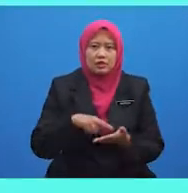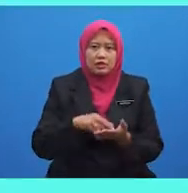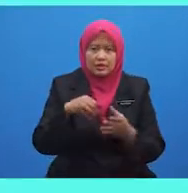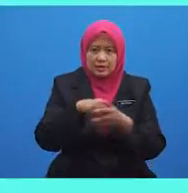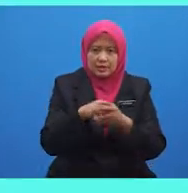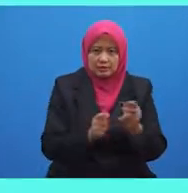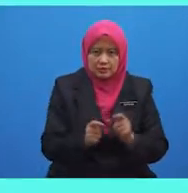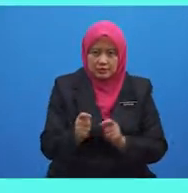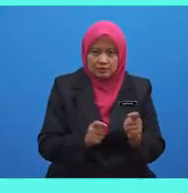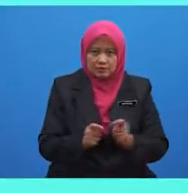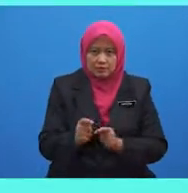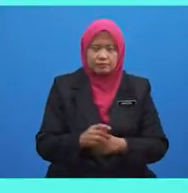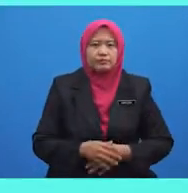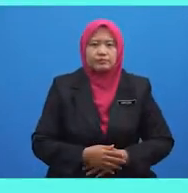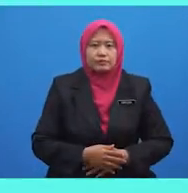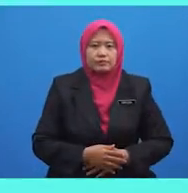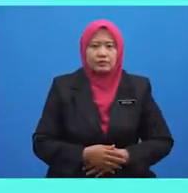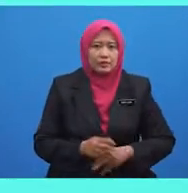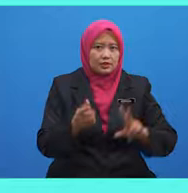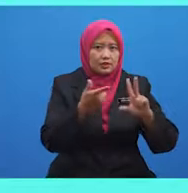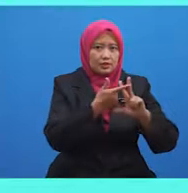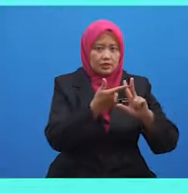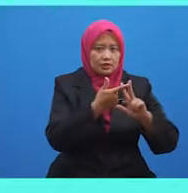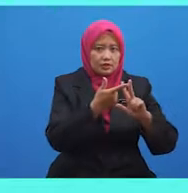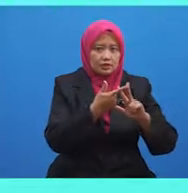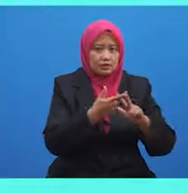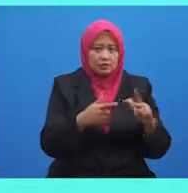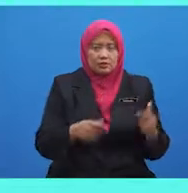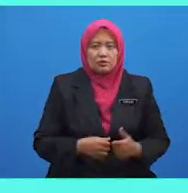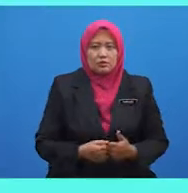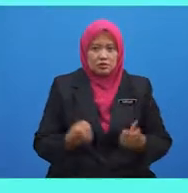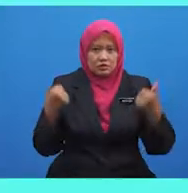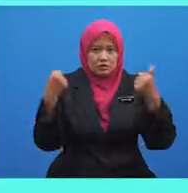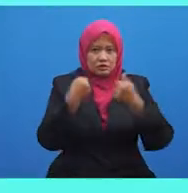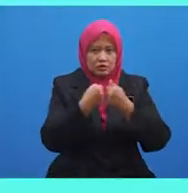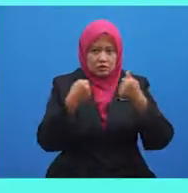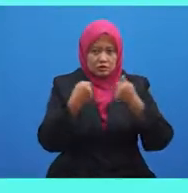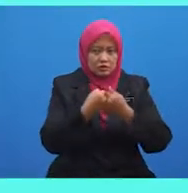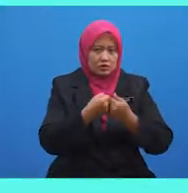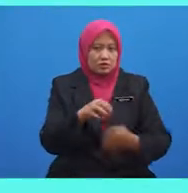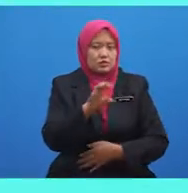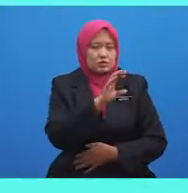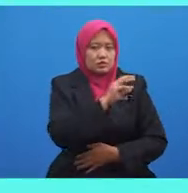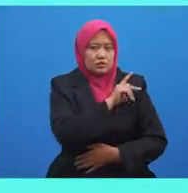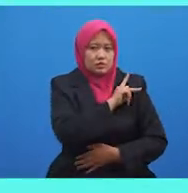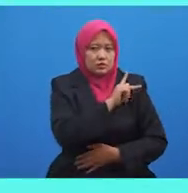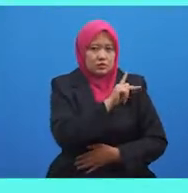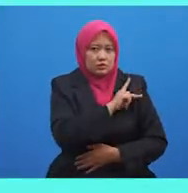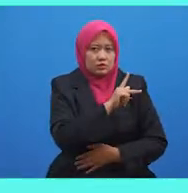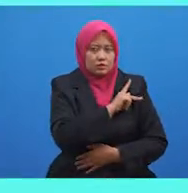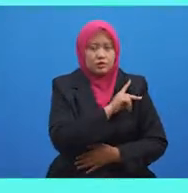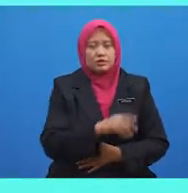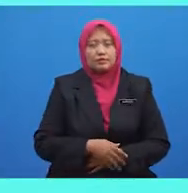yang ketiga, berlakunya perbalahan sesama sendiri dalam kalangan pembesar-pembesar Kesultanan